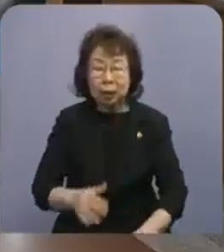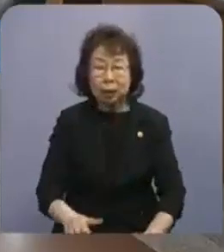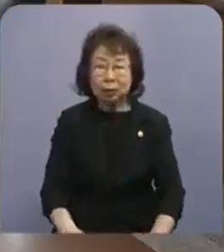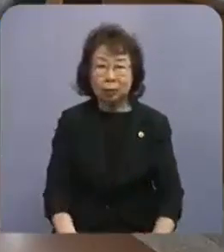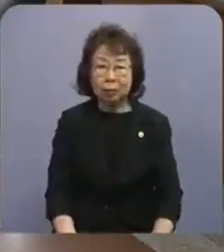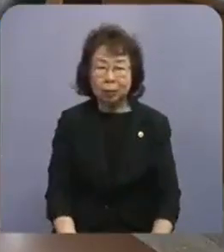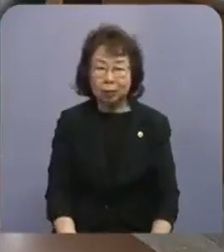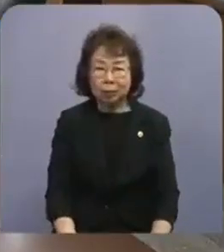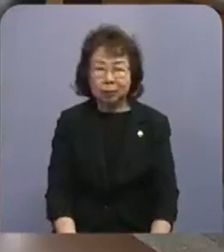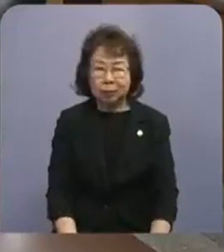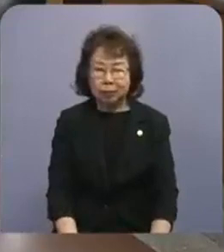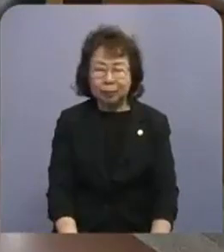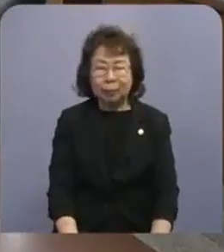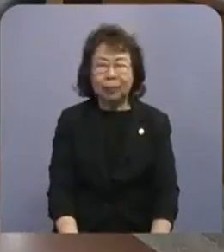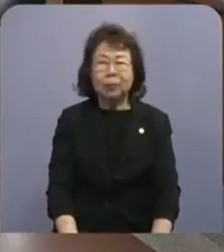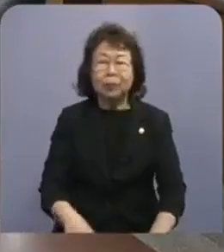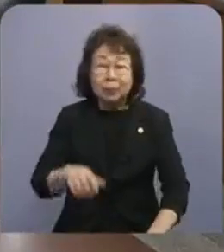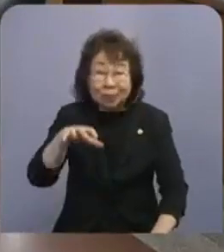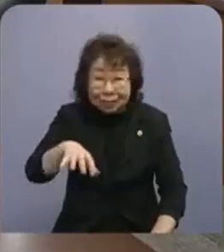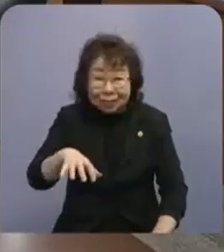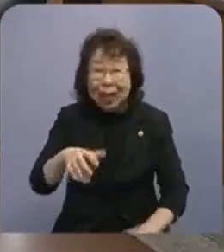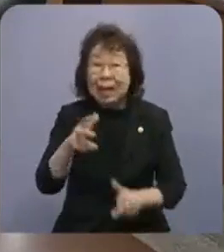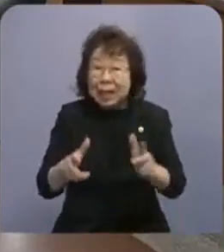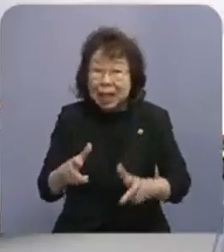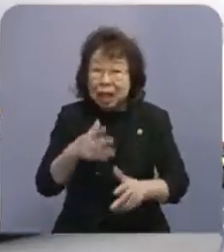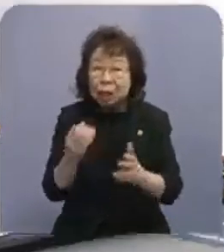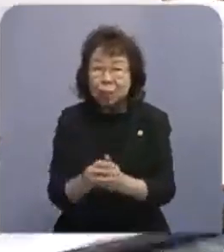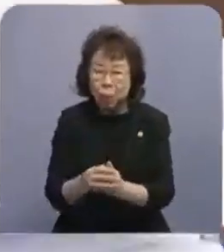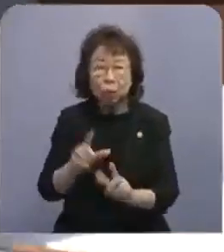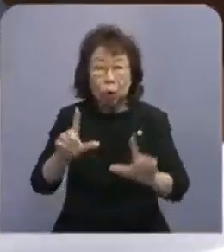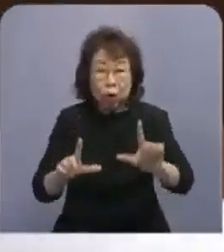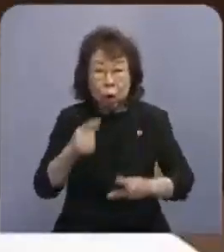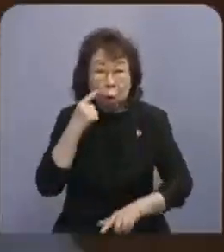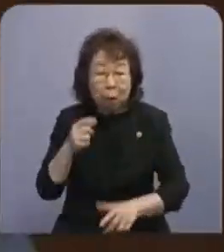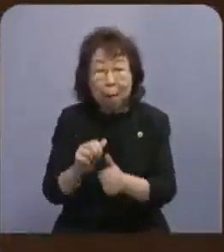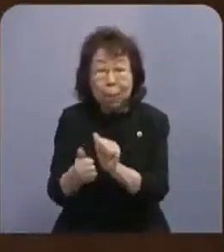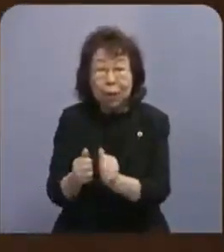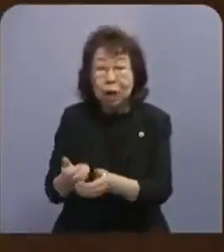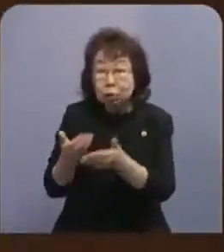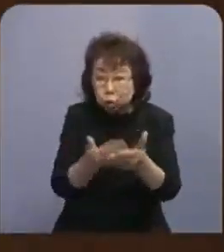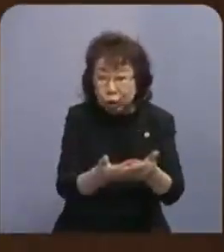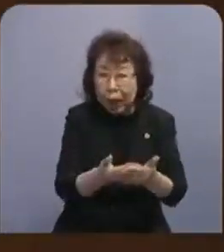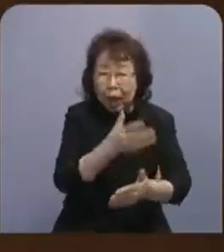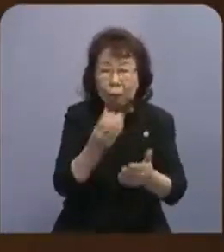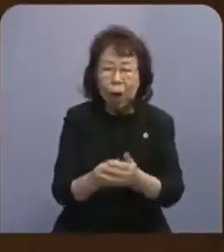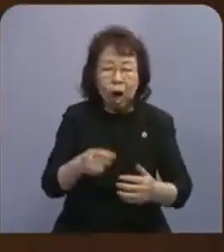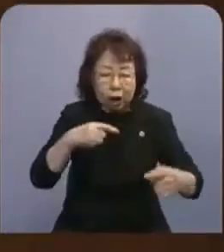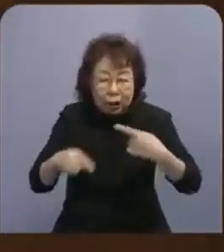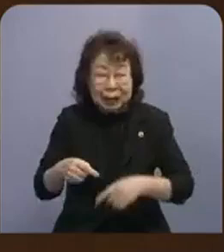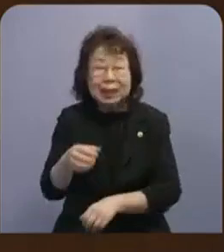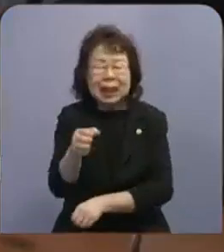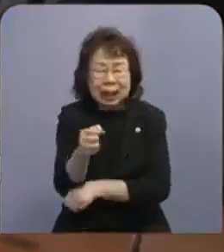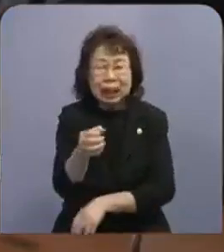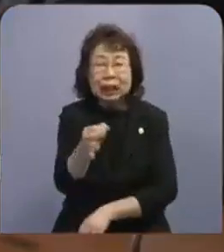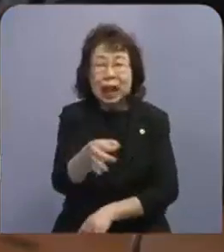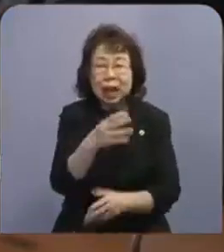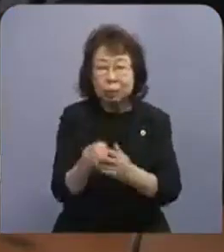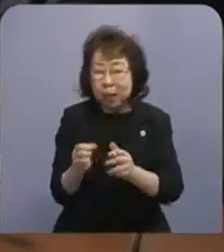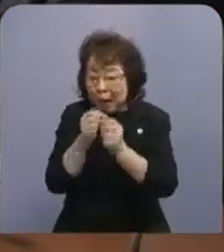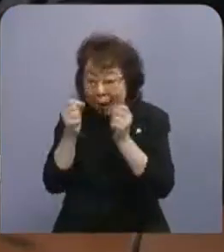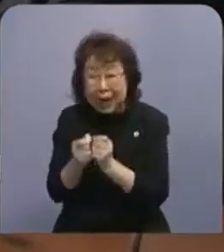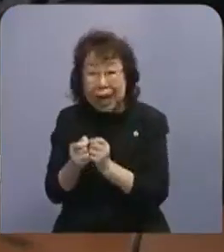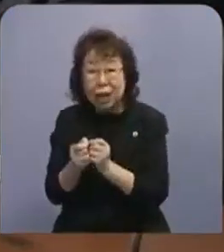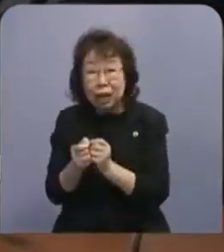계획입니다. 구조조정 대상 기업 등에 이 기업구조혁신펀드를 투자하는데 정책자금이 민간의 투자